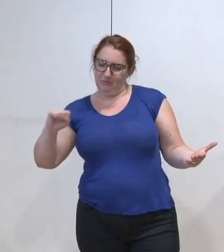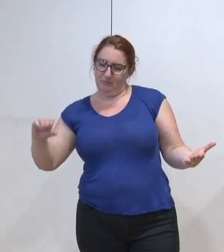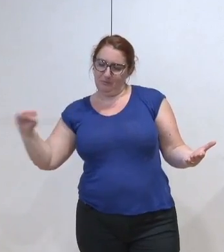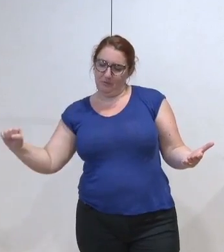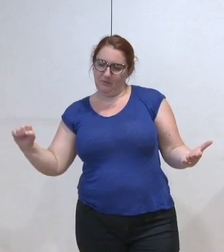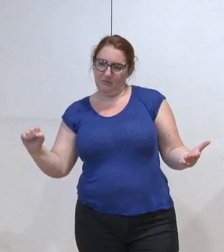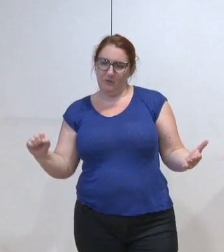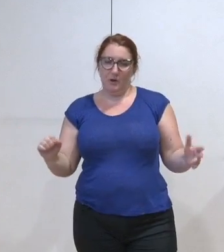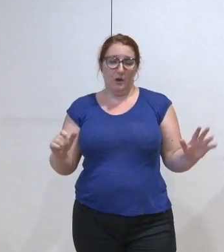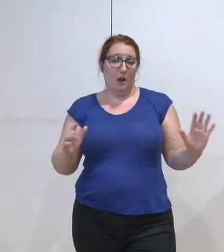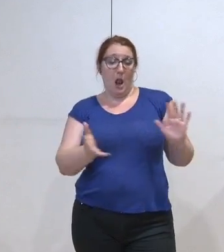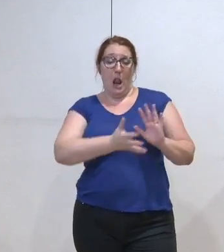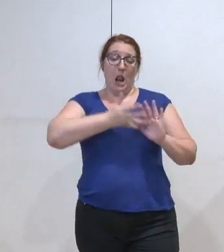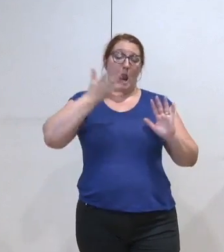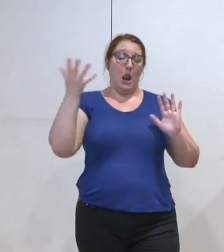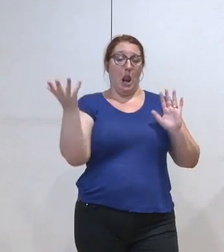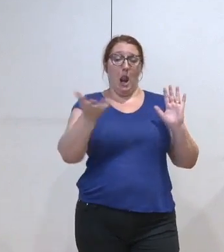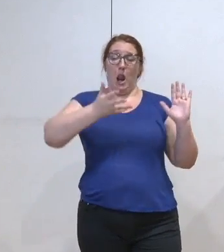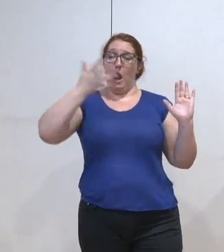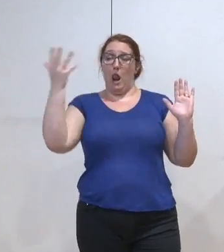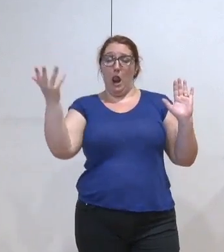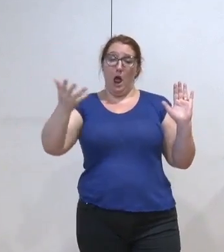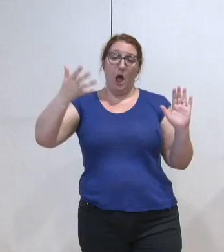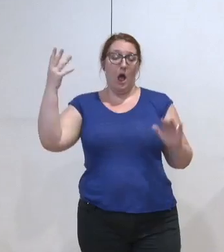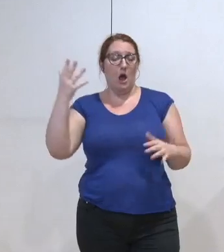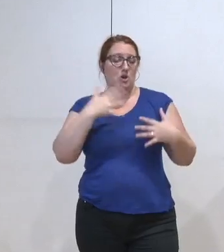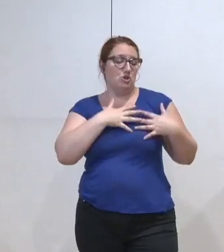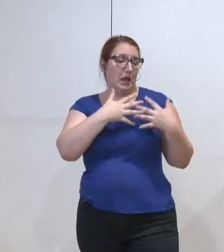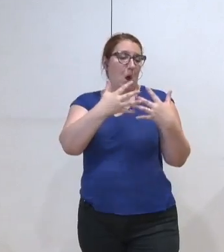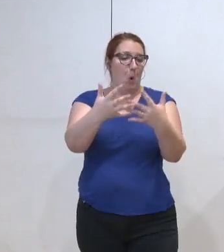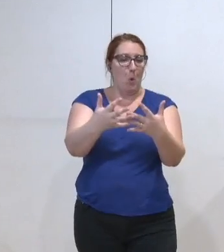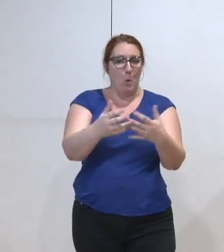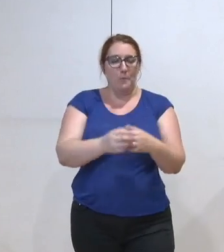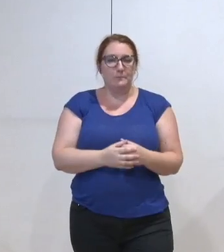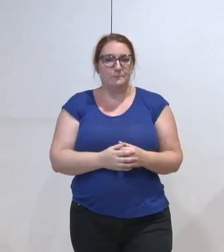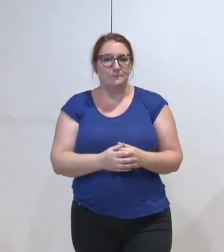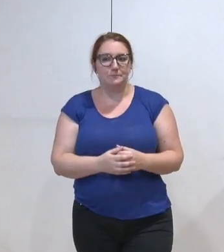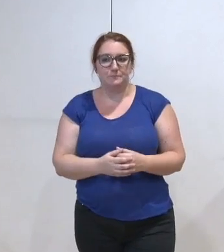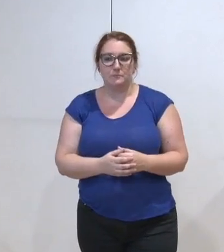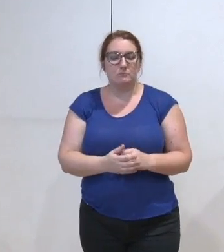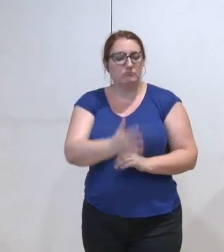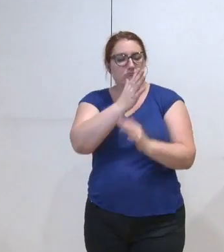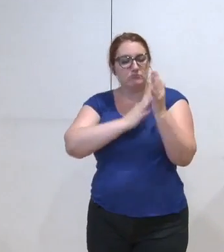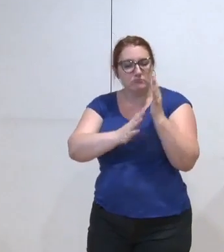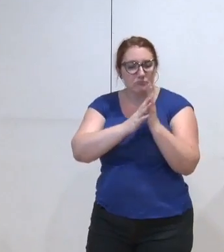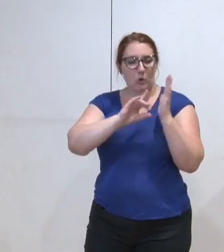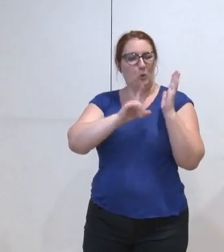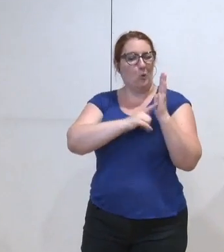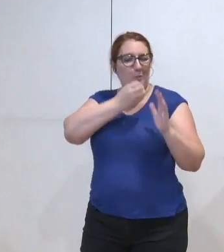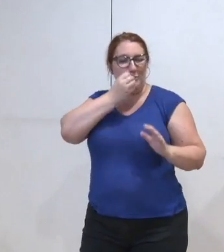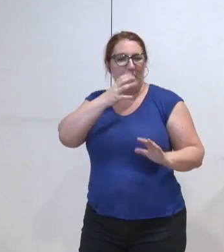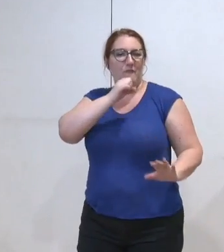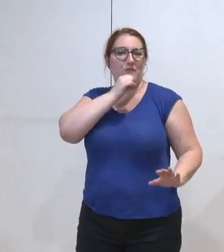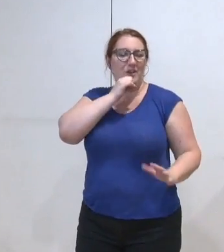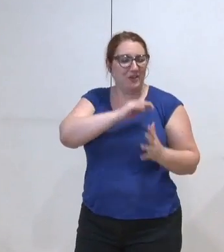d'envolet lyriqu des fois très généreuses vous parlez du droit de bien vieillir du droit